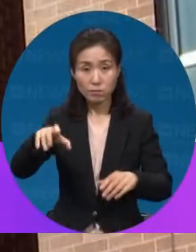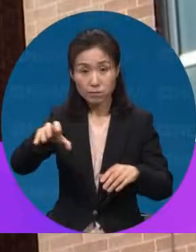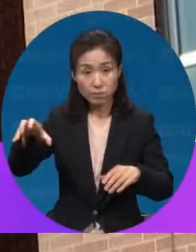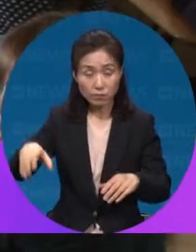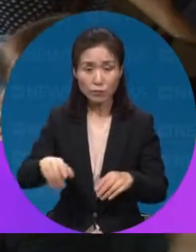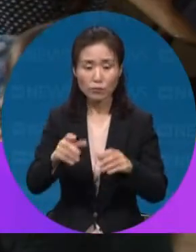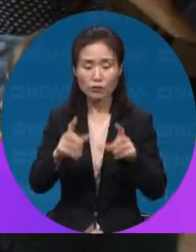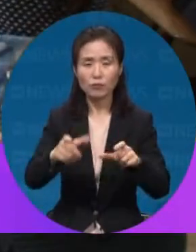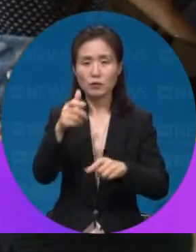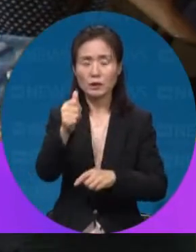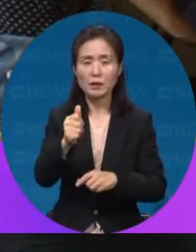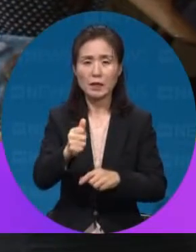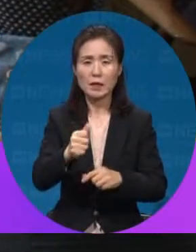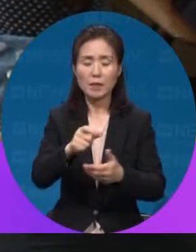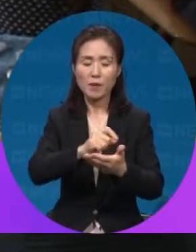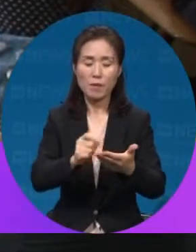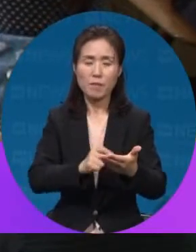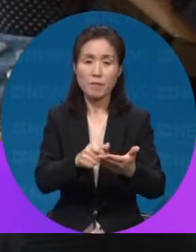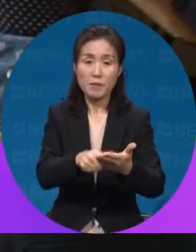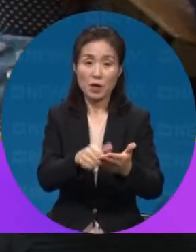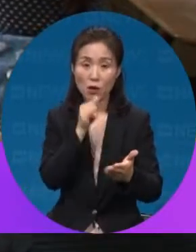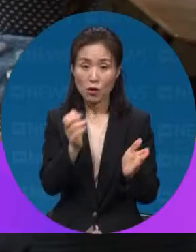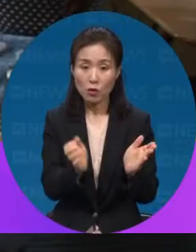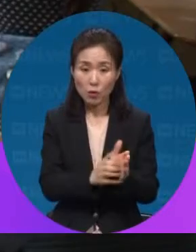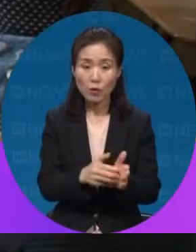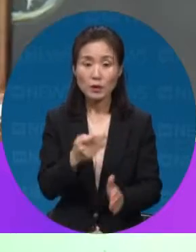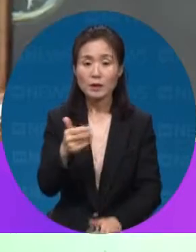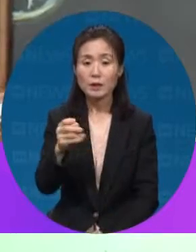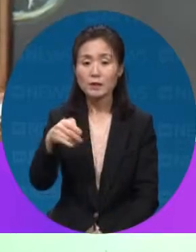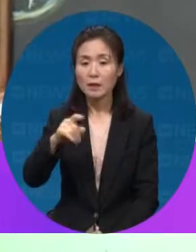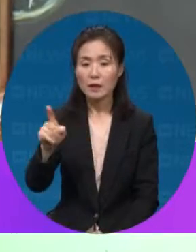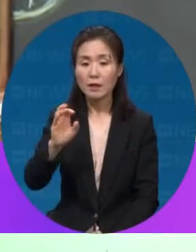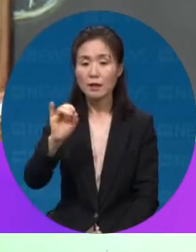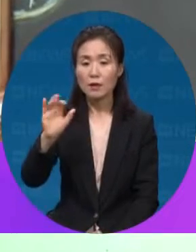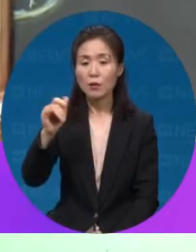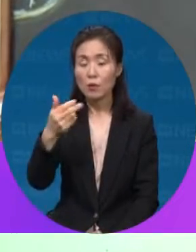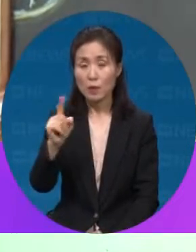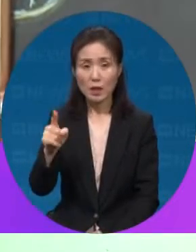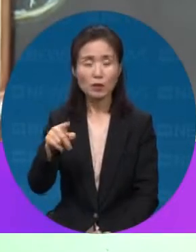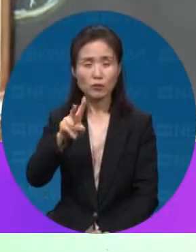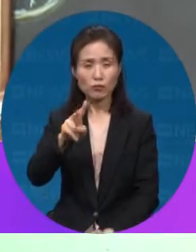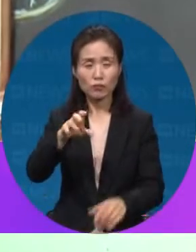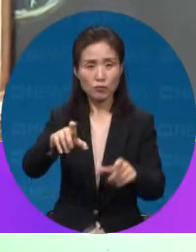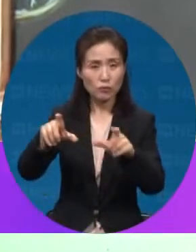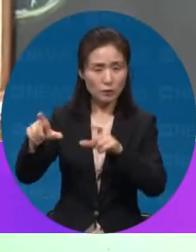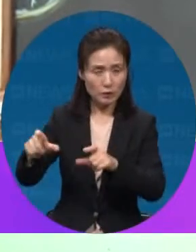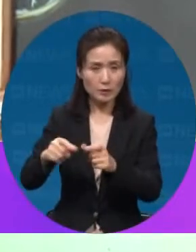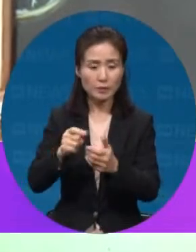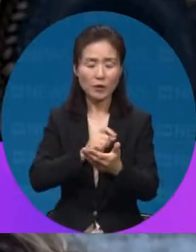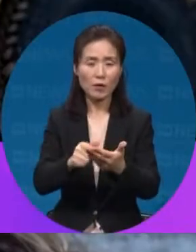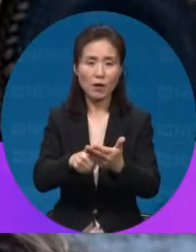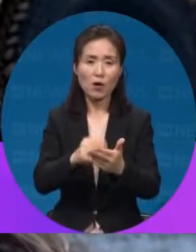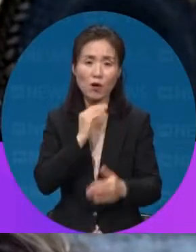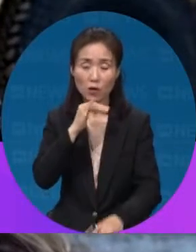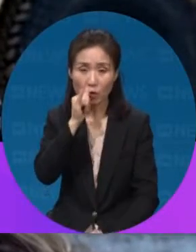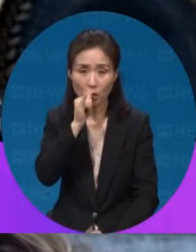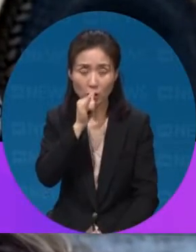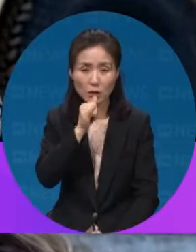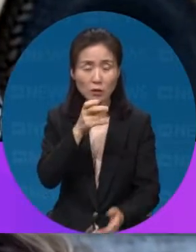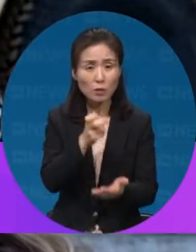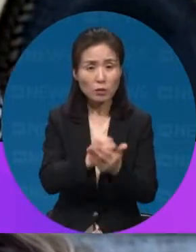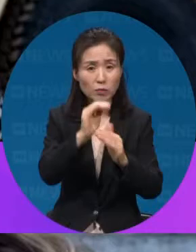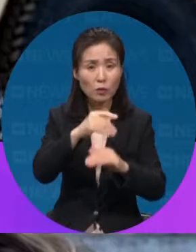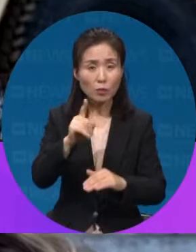서명까지 마쳤고, 테네시와 아이오와주에서는 서명을 기다리고 있다는군요. 이 법안들에 따르면 교사들은 누구나